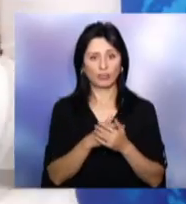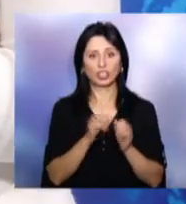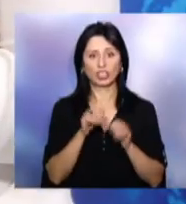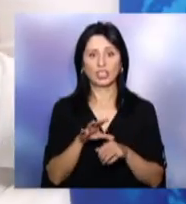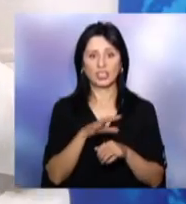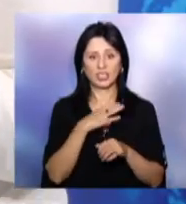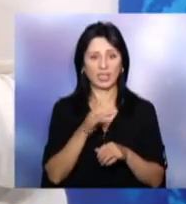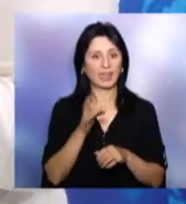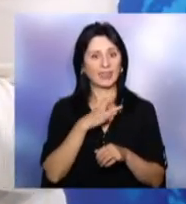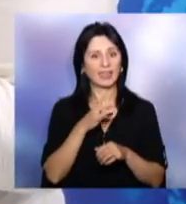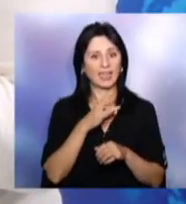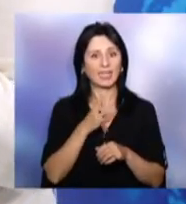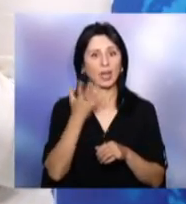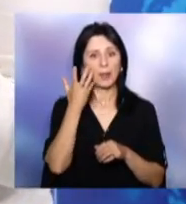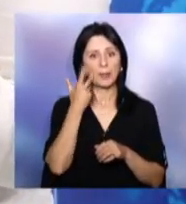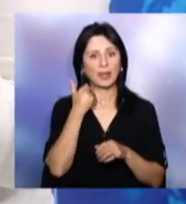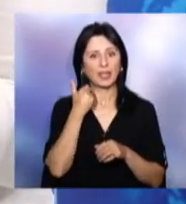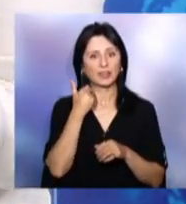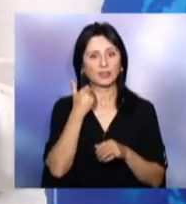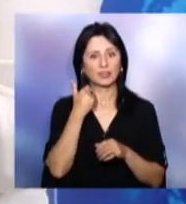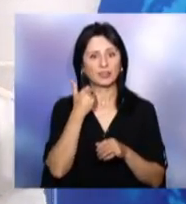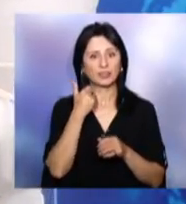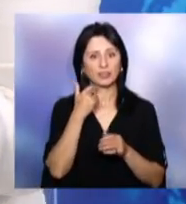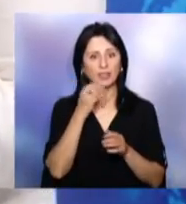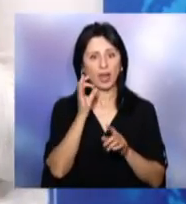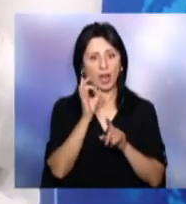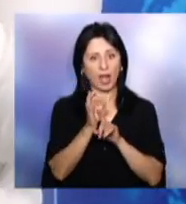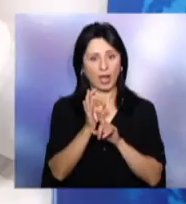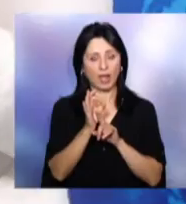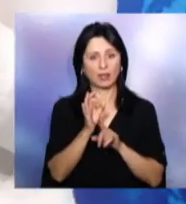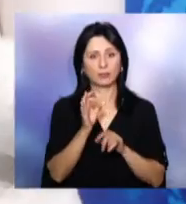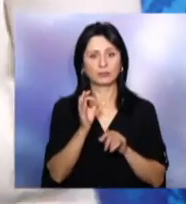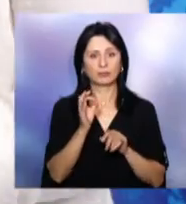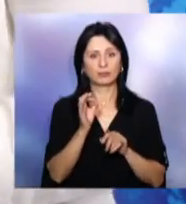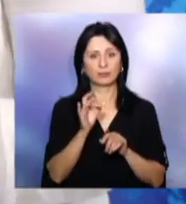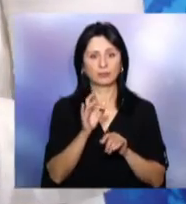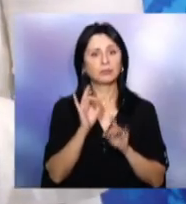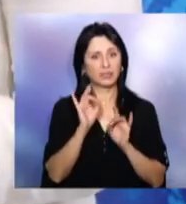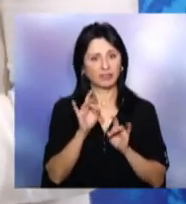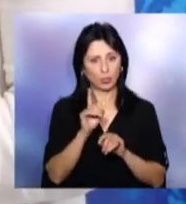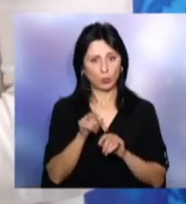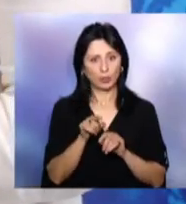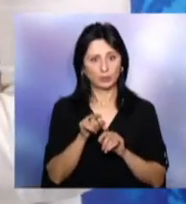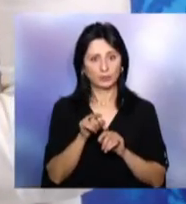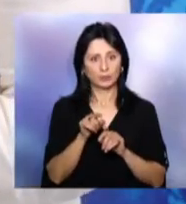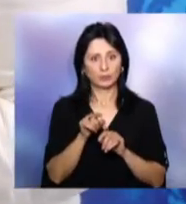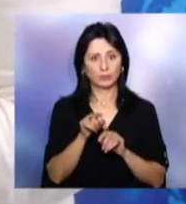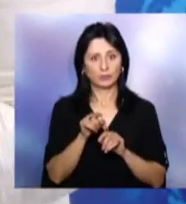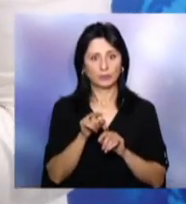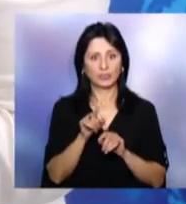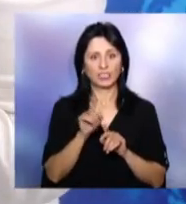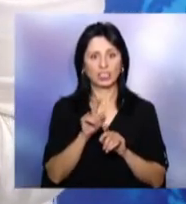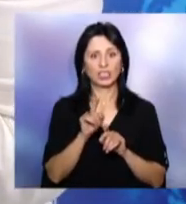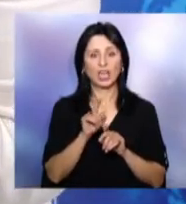შეიძლება იყოს თეთრი ფერის ლაქა, რომელიც არის საკმაოდ მტკივნეული და